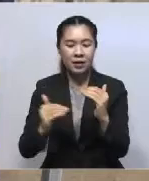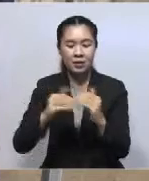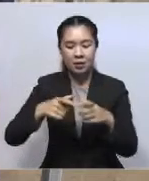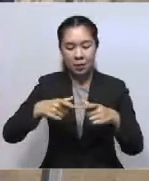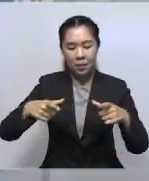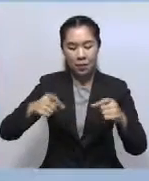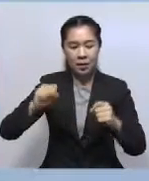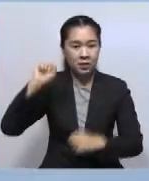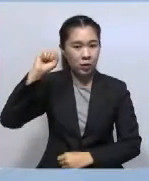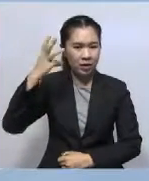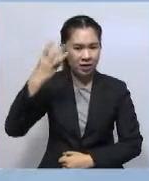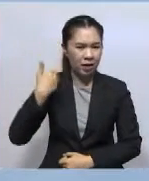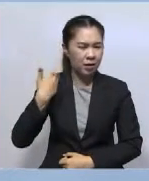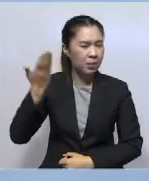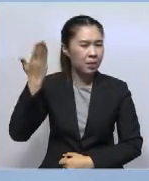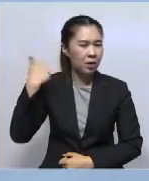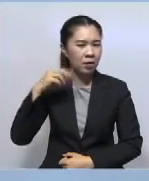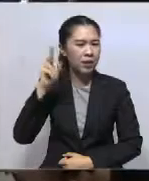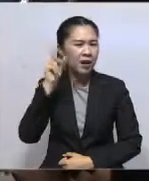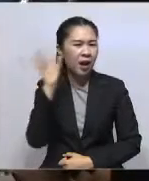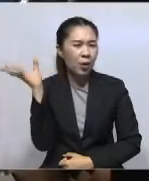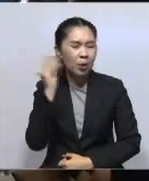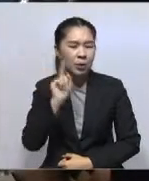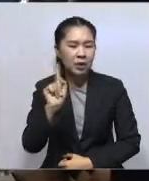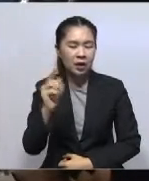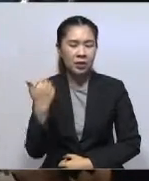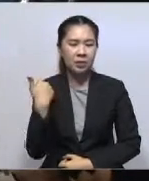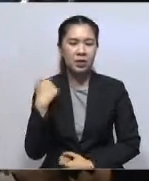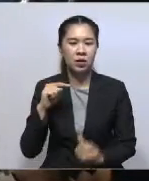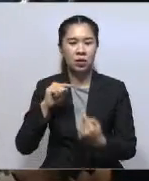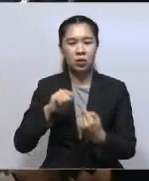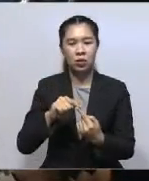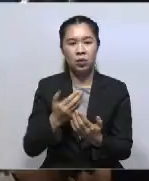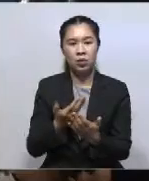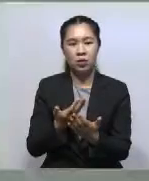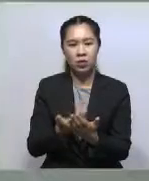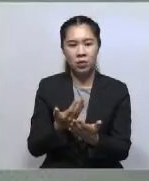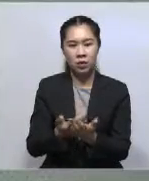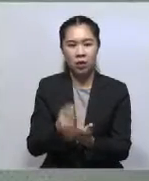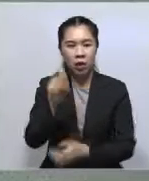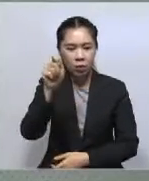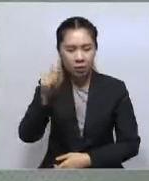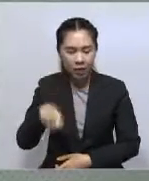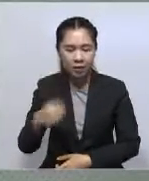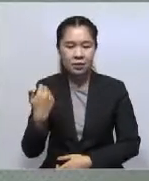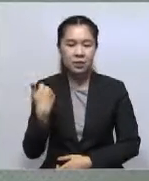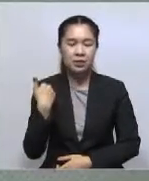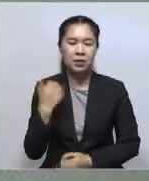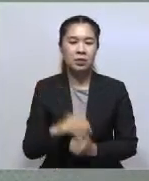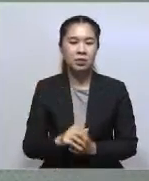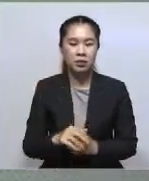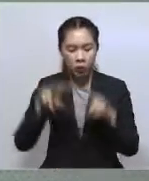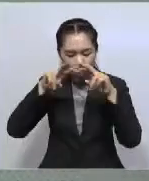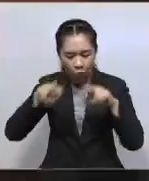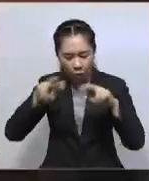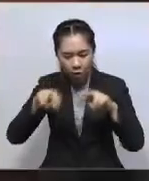การแห่งรัฐก่อนหน้านี้ยังมีข่าวอยู่เลยว่ามีคนที่เก็บไม่ว่าจะเป็นเรื่องของค่าร ูดบัตร ก็เลยต้องมีการไปสืบเส